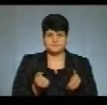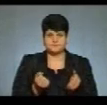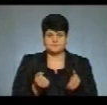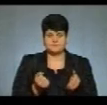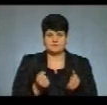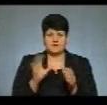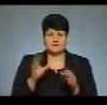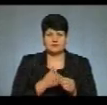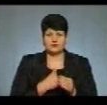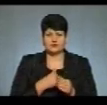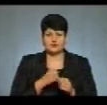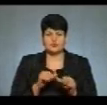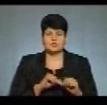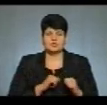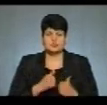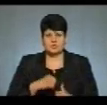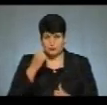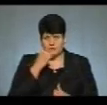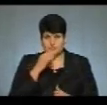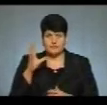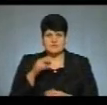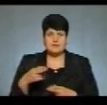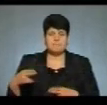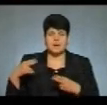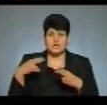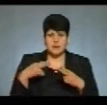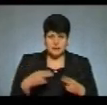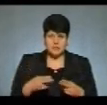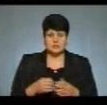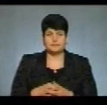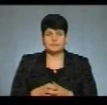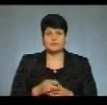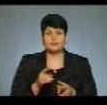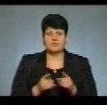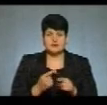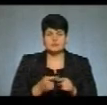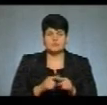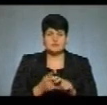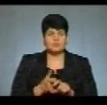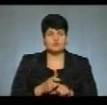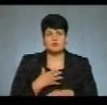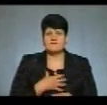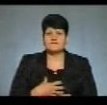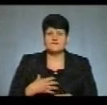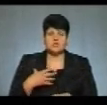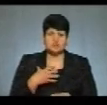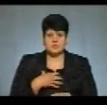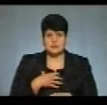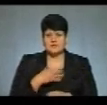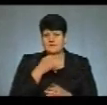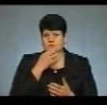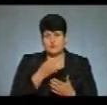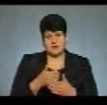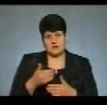церкви. Всім хочу щиро подякувати те, що ви сьогодні всі приїхали. Тому що дійсно це є дуже такий важливий і відповідальний